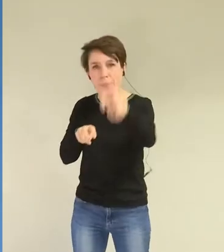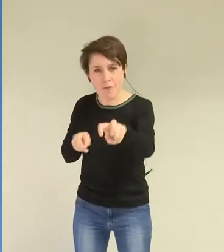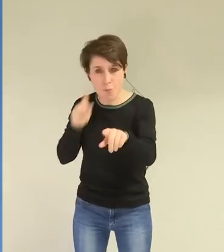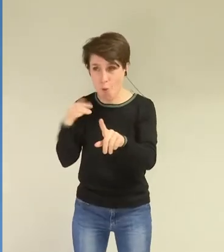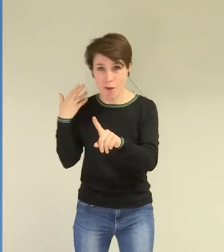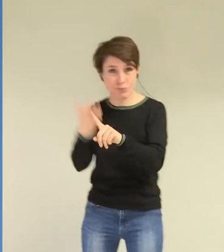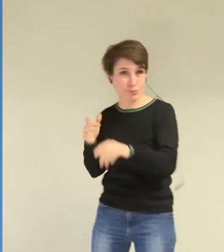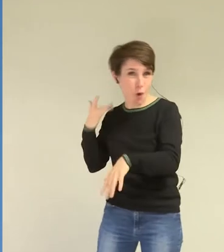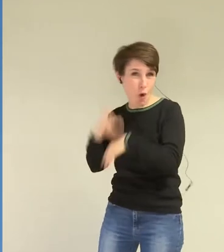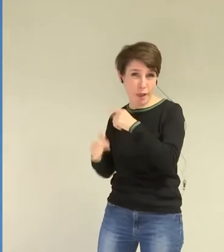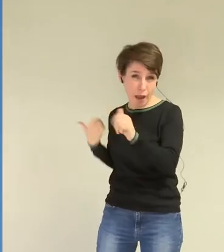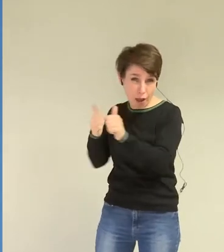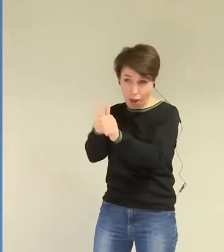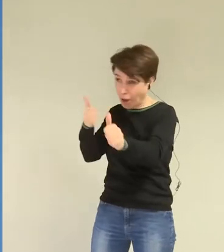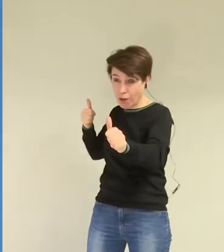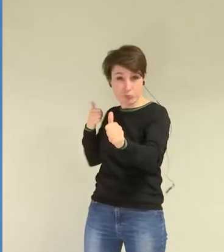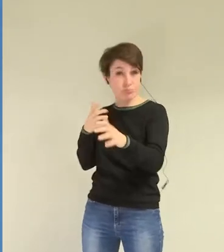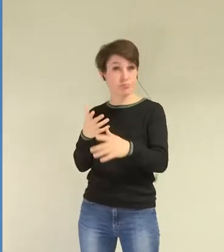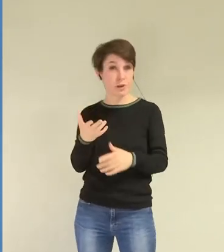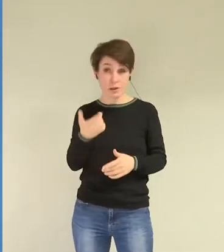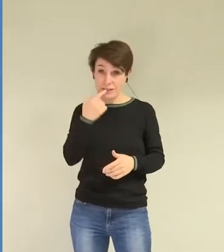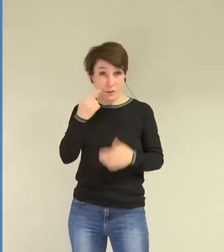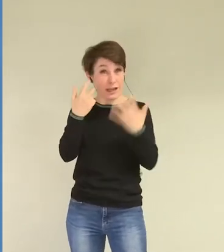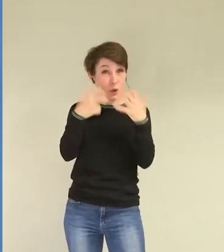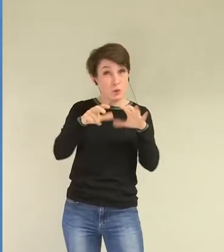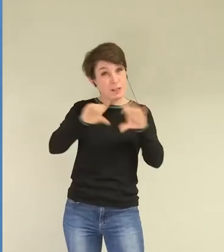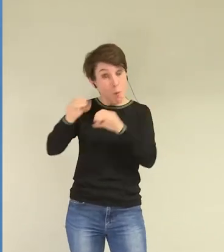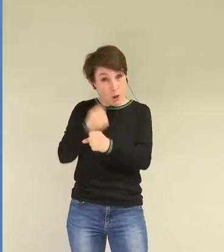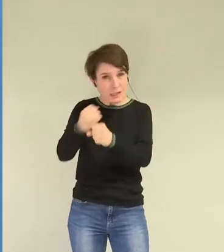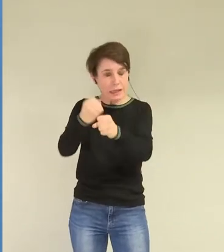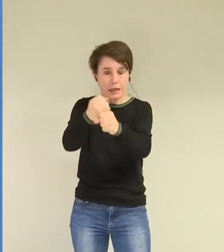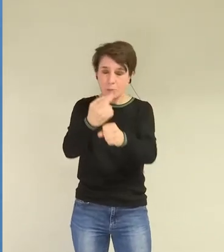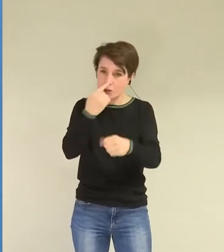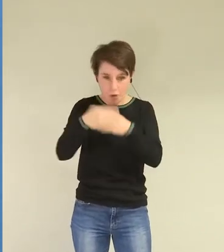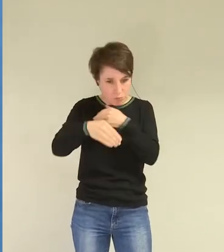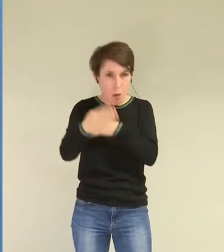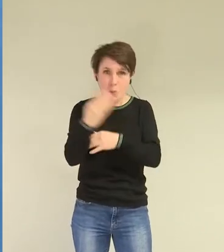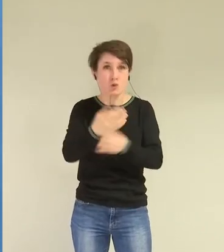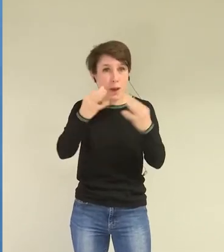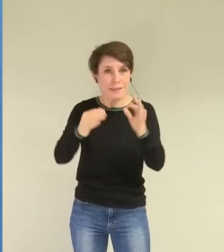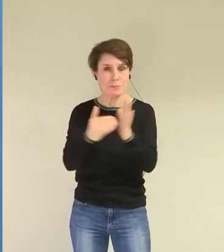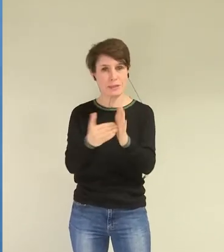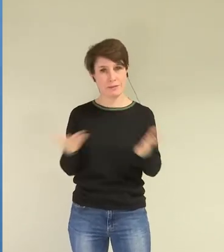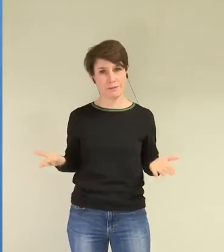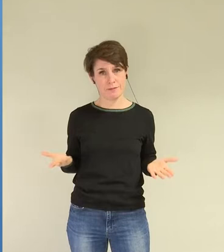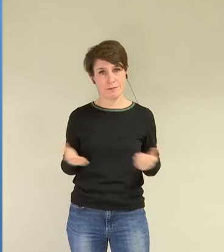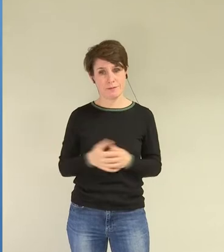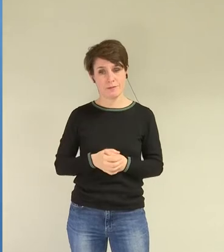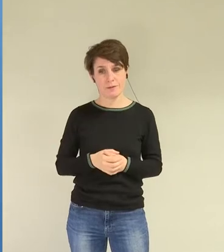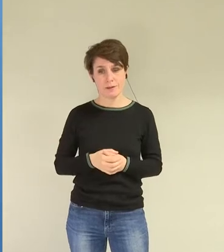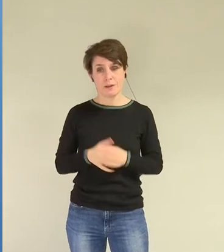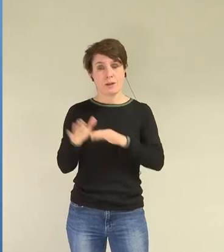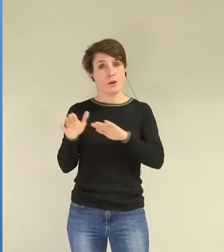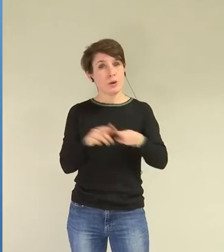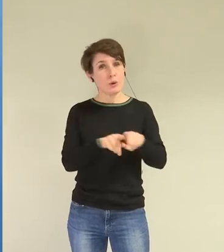seulement 800 ouvertures de postes annoncées alors que on estime à 10 mille le nombre de professionnels manquant une tarification